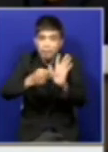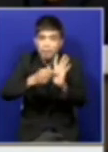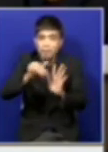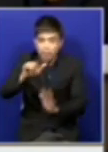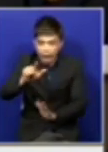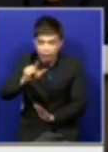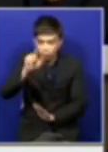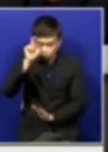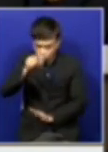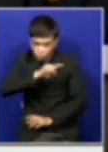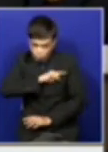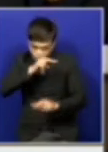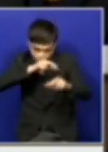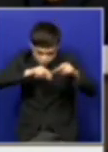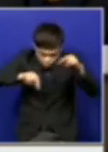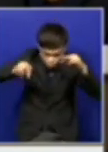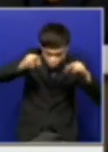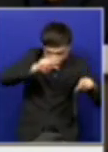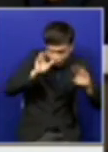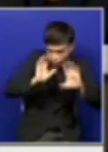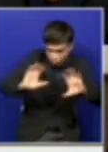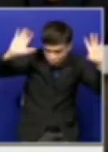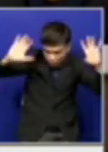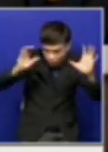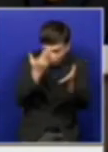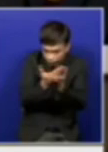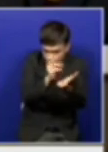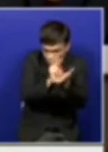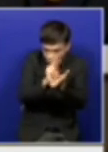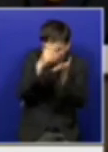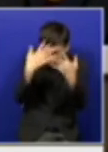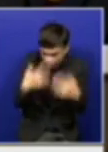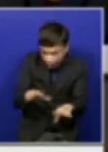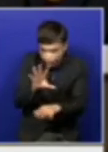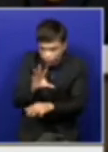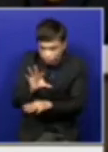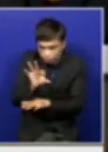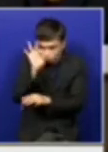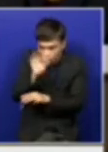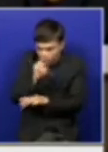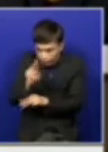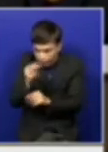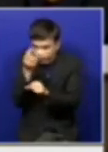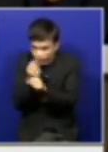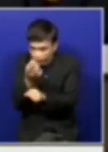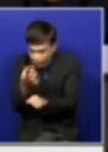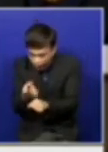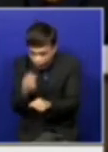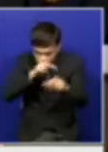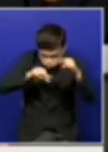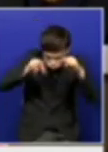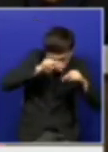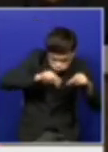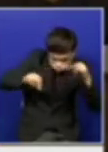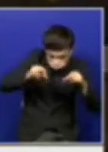าลให้เกิดประโยชน์สูงสุดต่อพี่น้องประชาชนกราบขอบคุณท่านประธานครับ ขอบคุณ